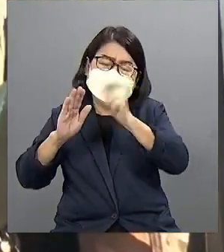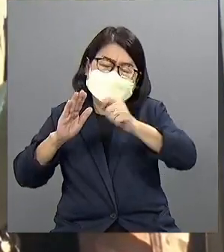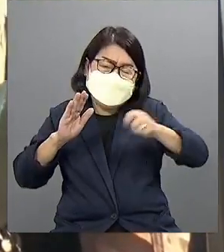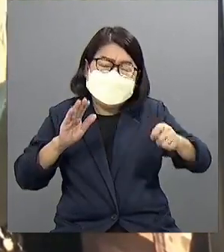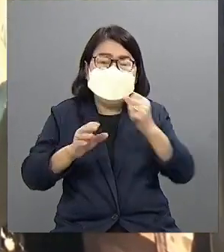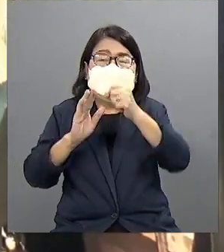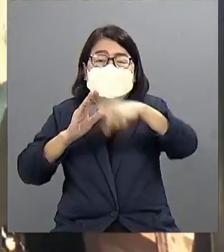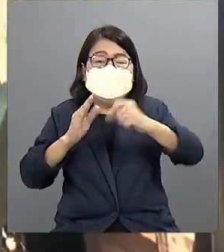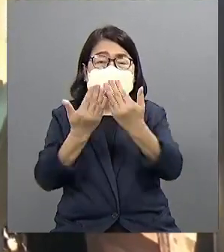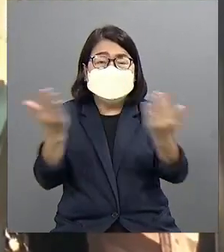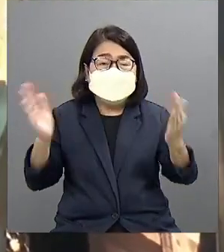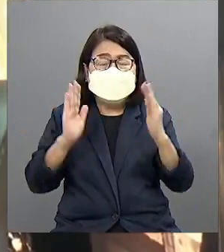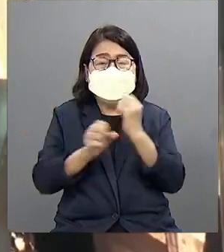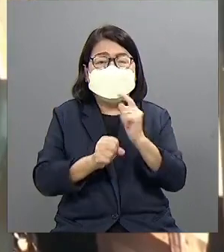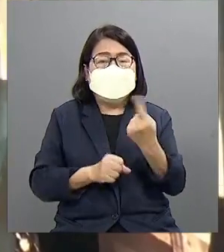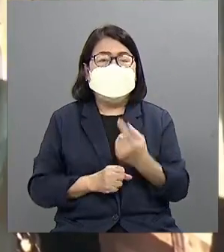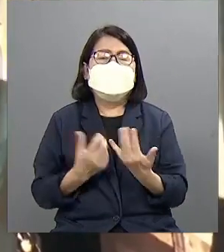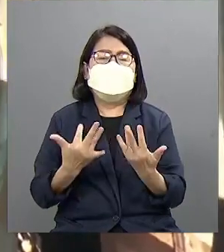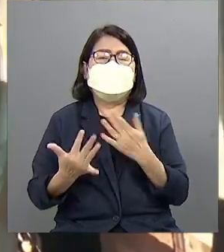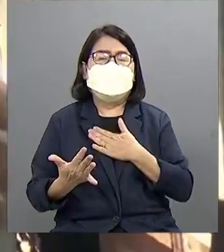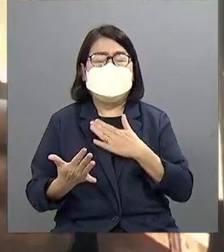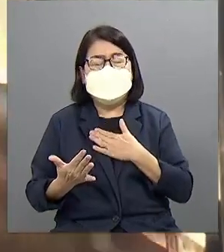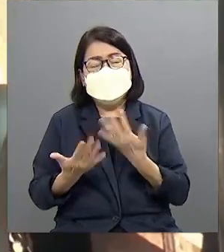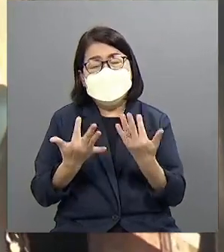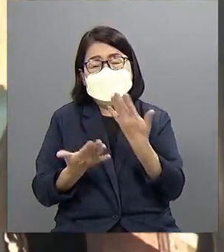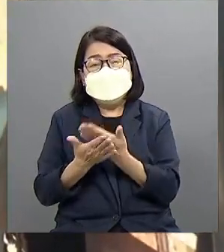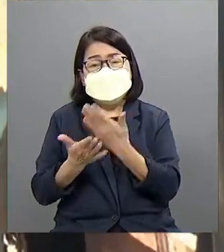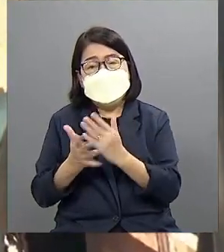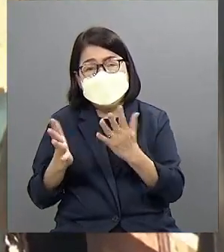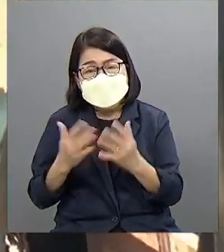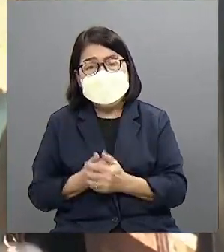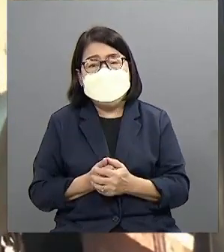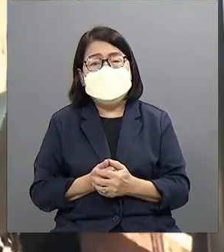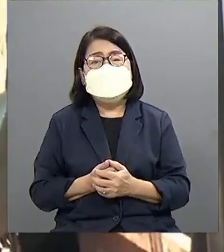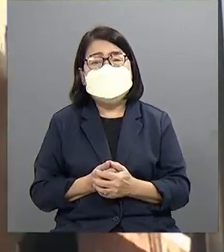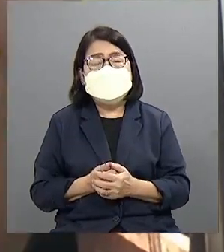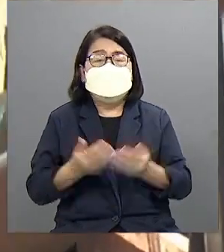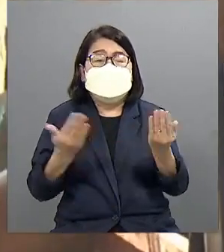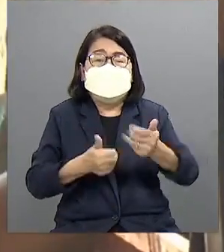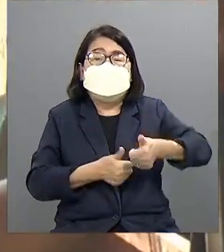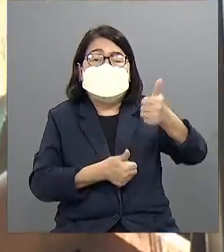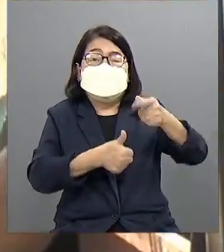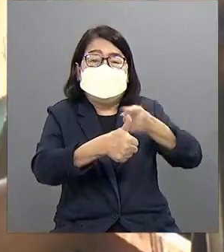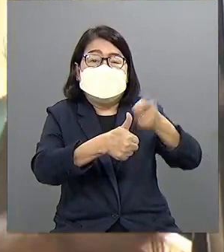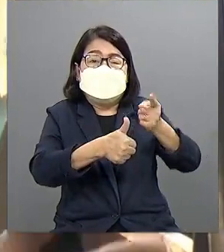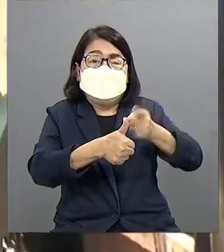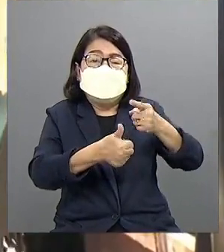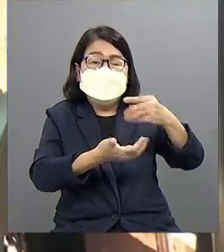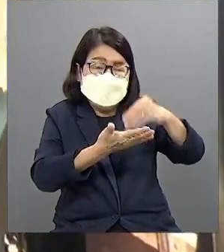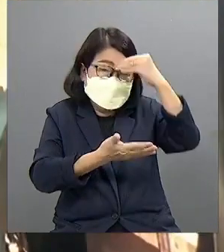งักต้องรอไปเพราะว่าตัวหนึ่งก็ต้องใช้จ่ายตรงน้องอีกตัวหนึ่งก็ใช้จ่ายกับลูก